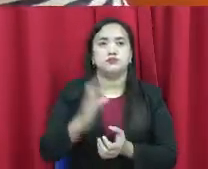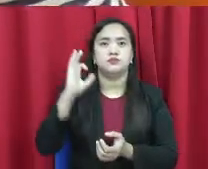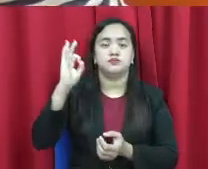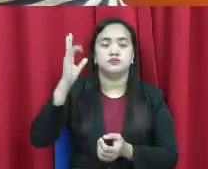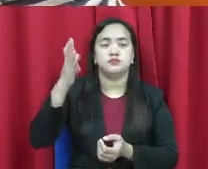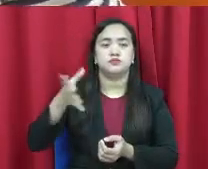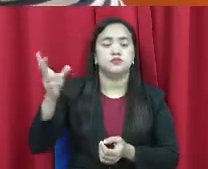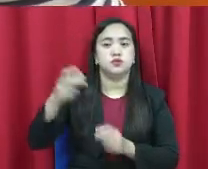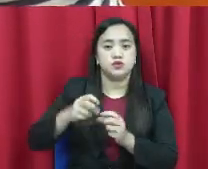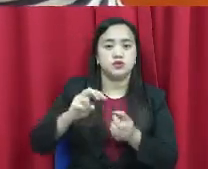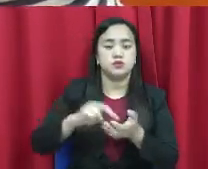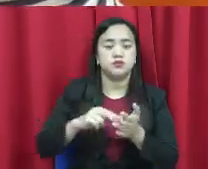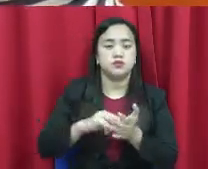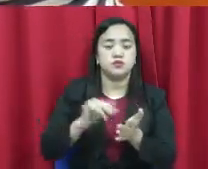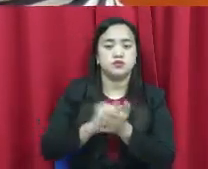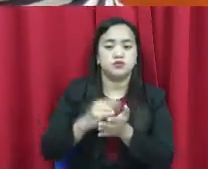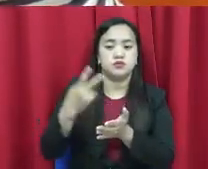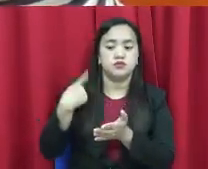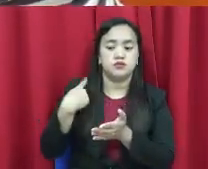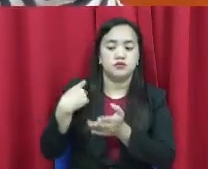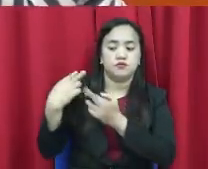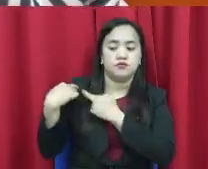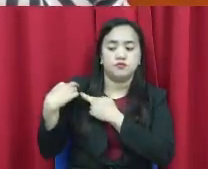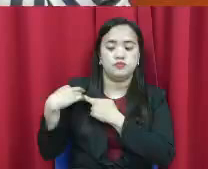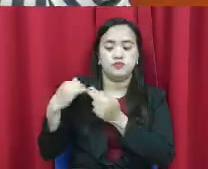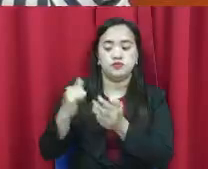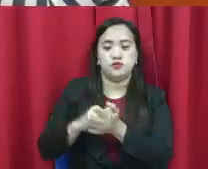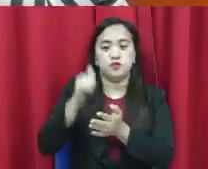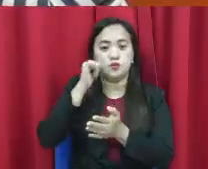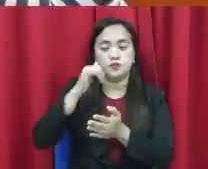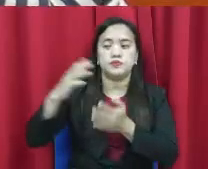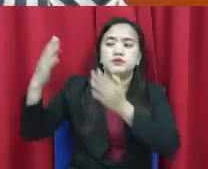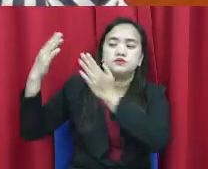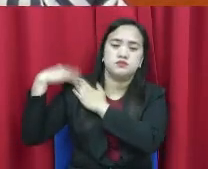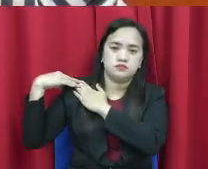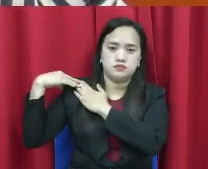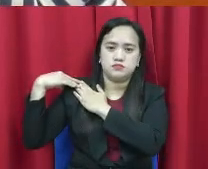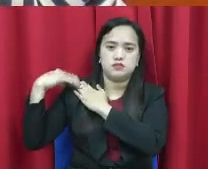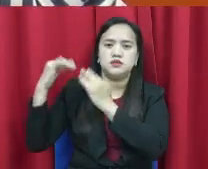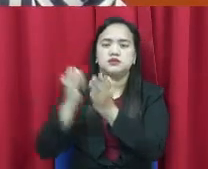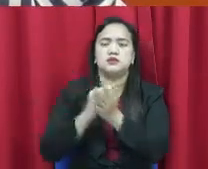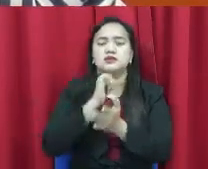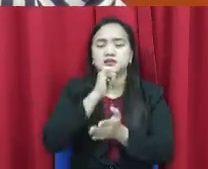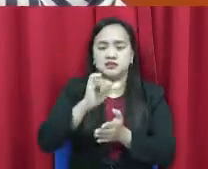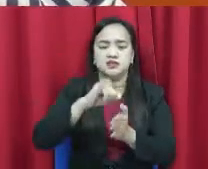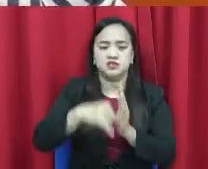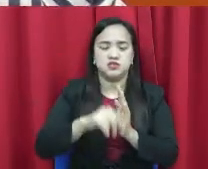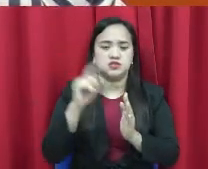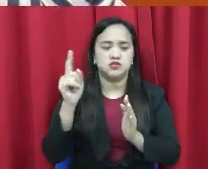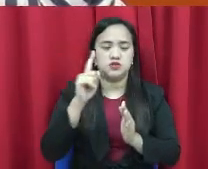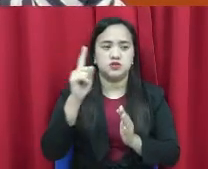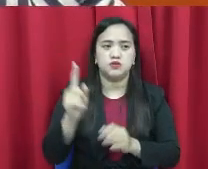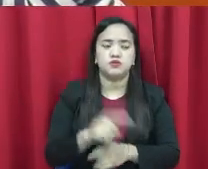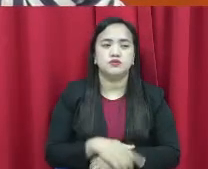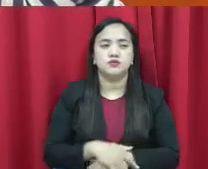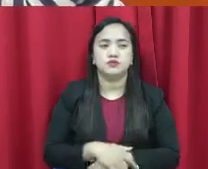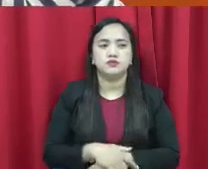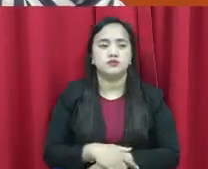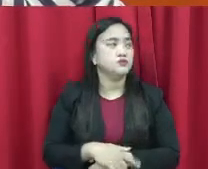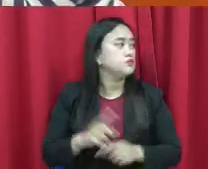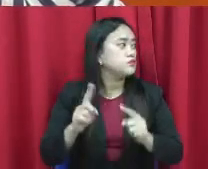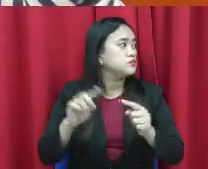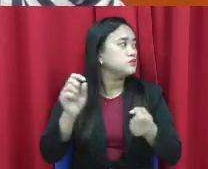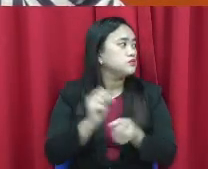merong responsibility na nakapatong na hindi pwedeng ah masira